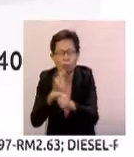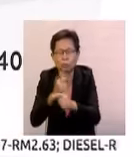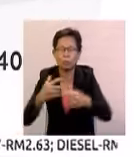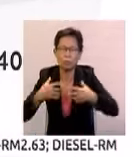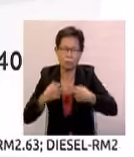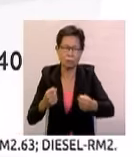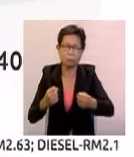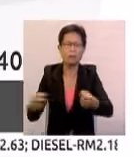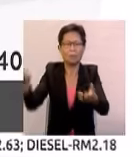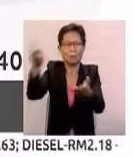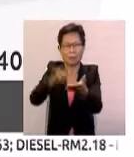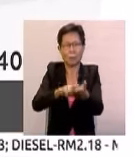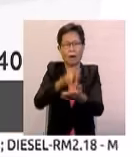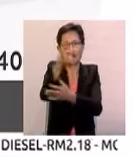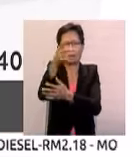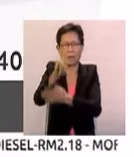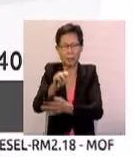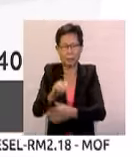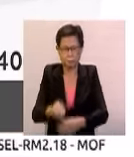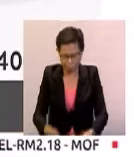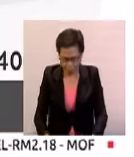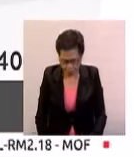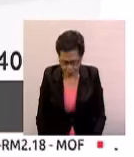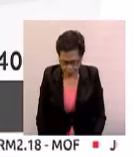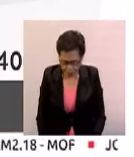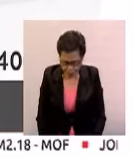Syamimi Saripan, RTM.